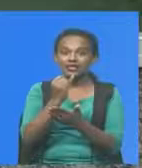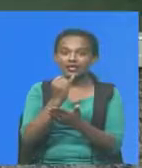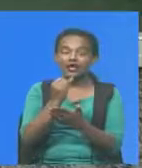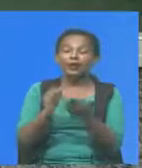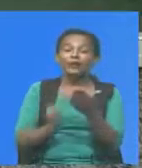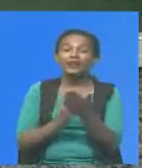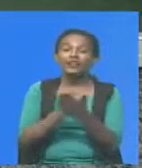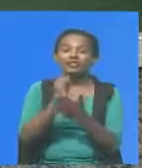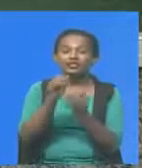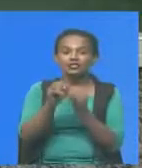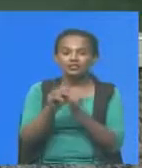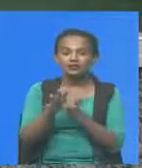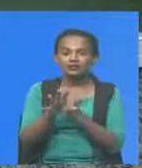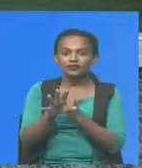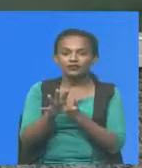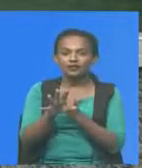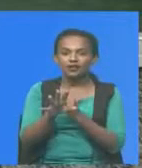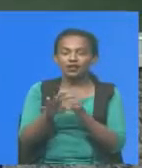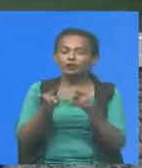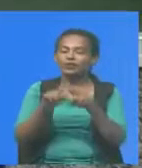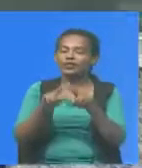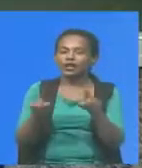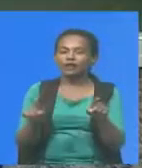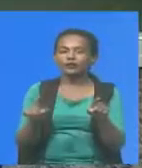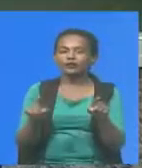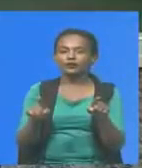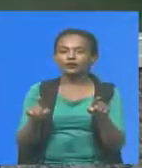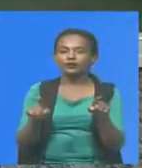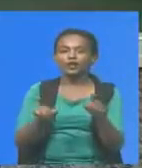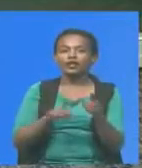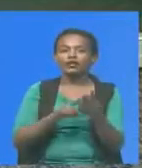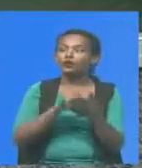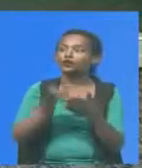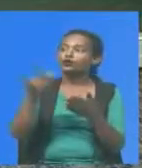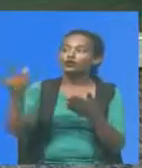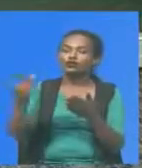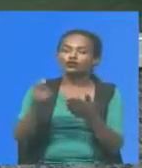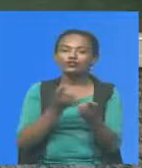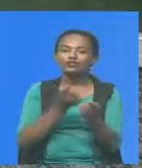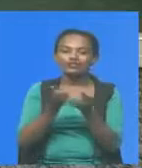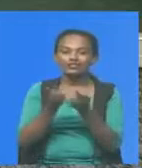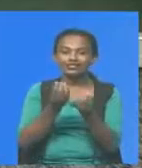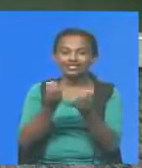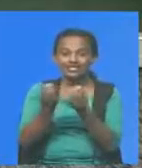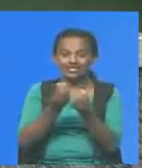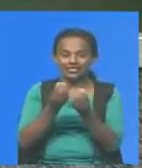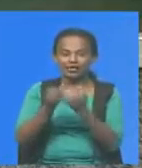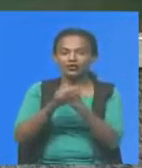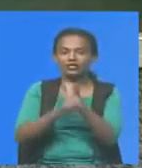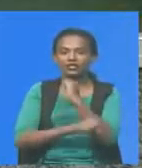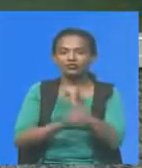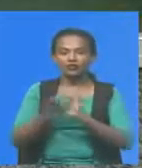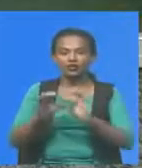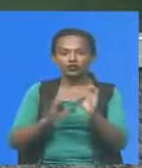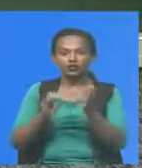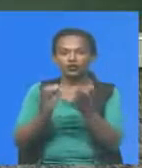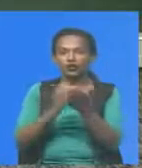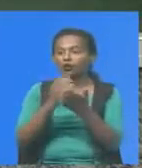በኢንዱስትሪ ዘርፍ በተለይም የውጭ ንግድ መሰረት ያደረጉ የማኒፋክቸሪንግ ዘርፍ